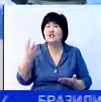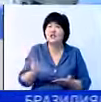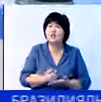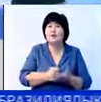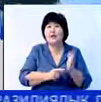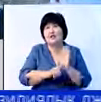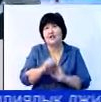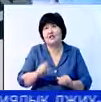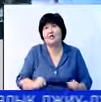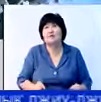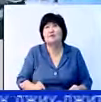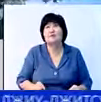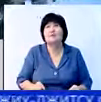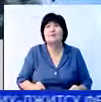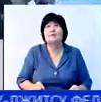келсін.